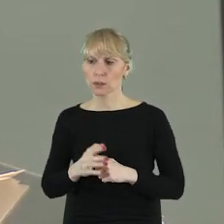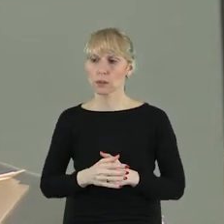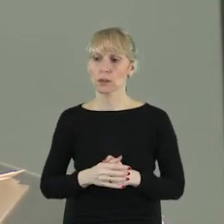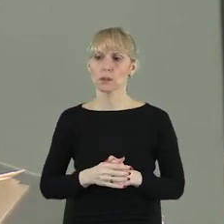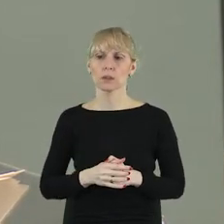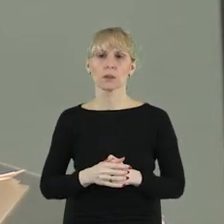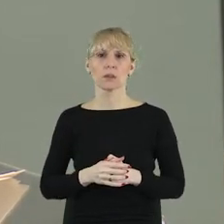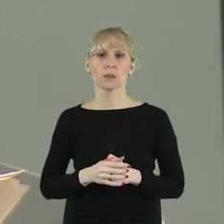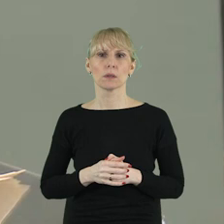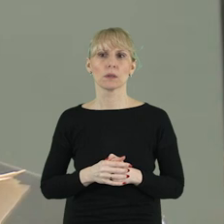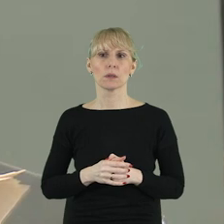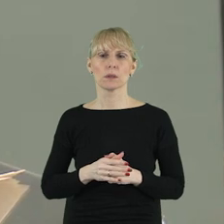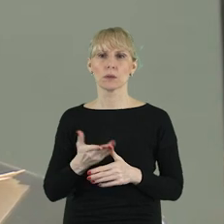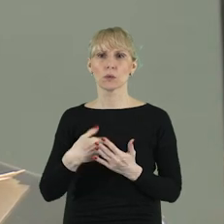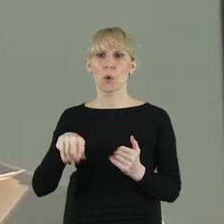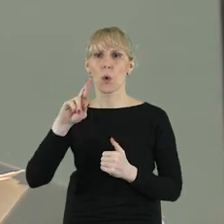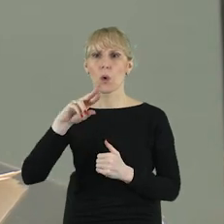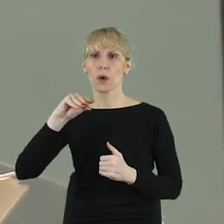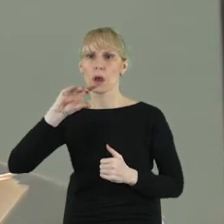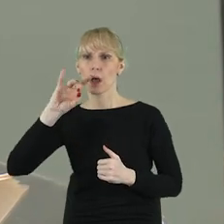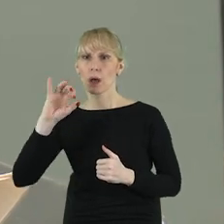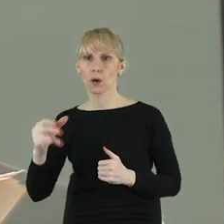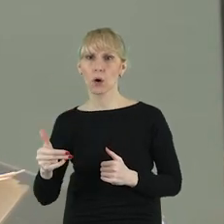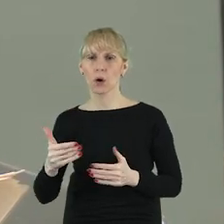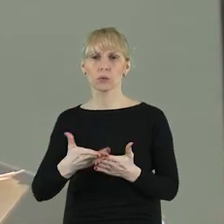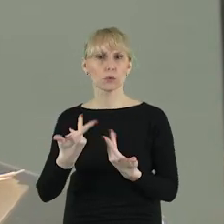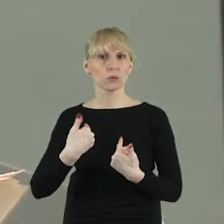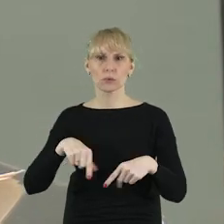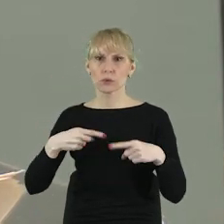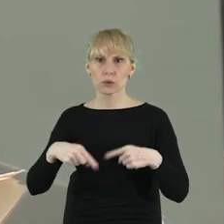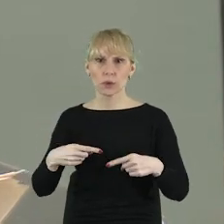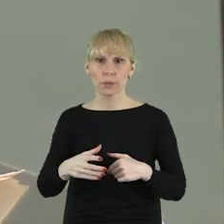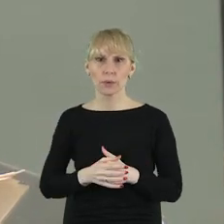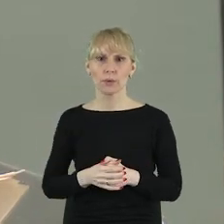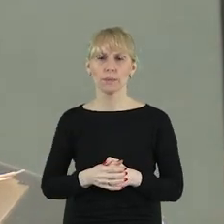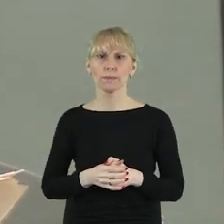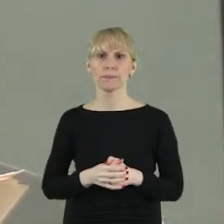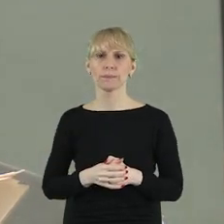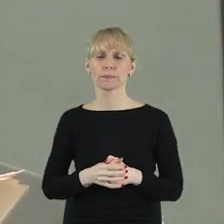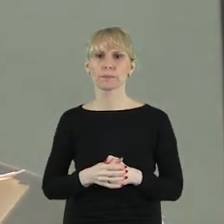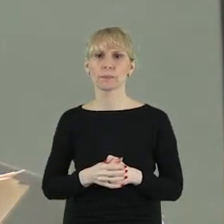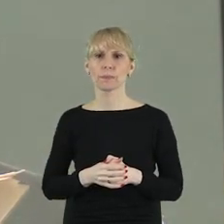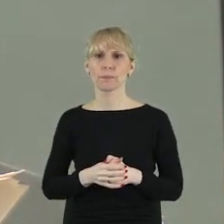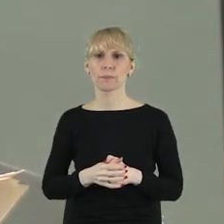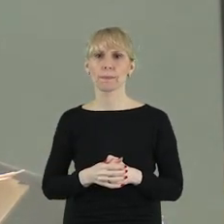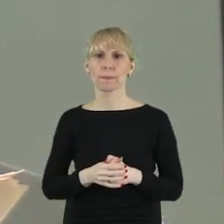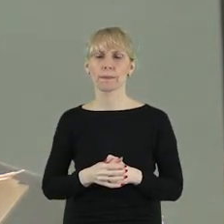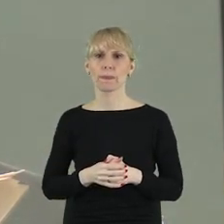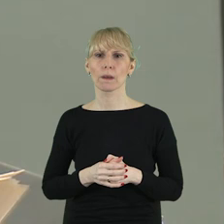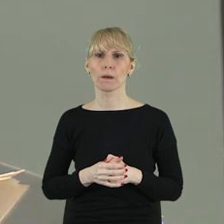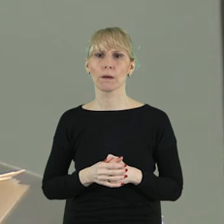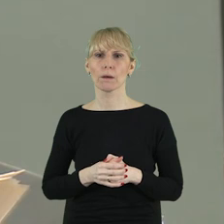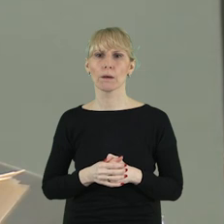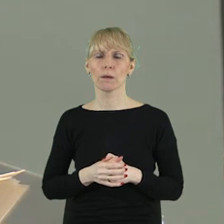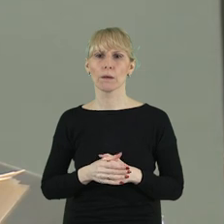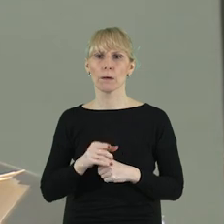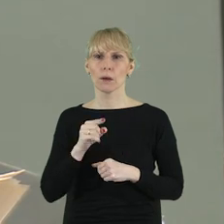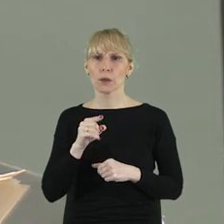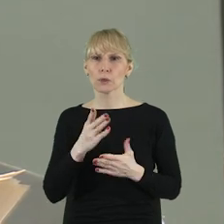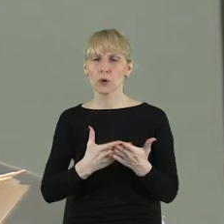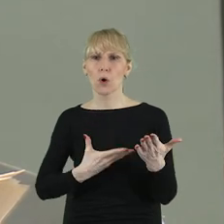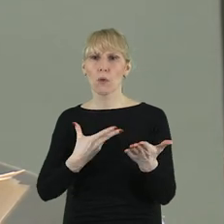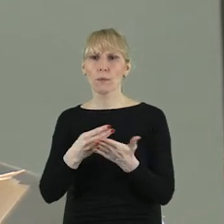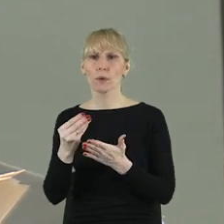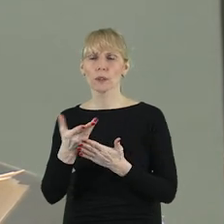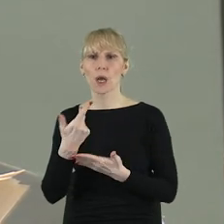formularza wniosku NIP, REGON, jeszcze go nie posiadając, podobnie numer konta bankowego? Mając na uwadze